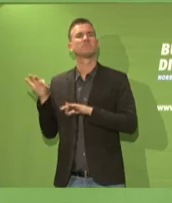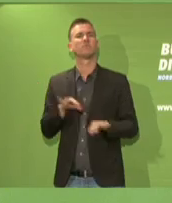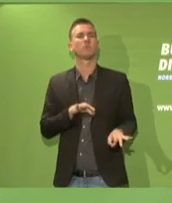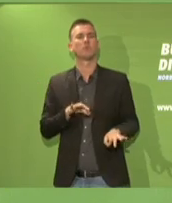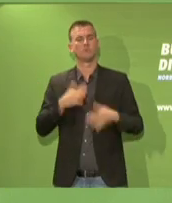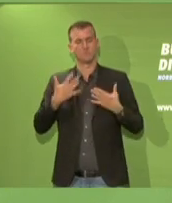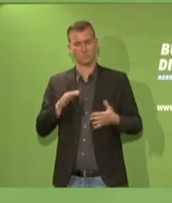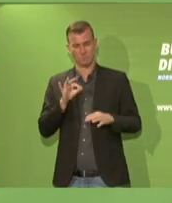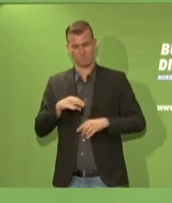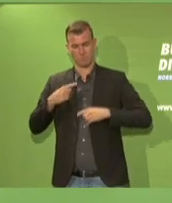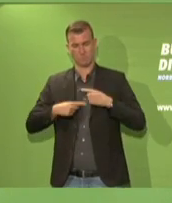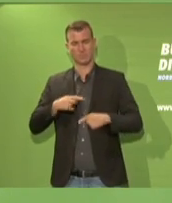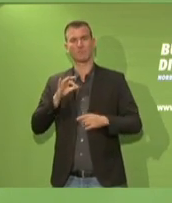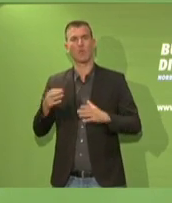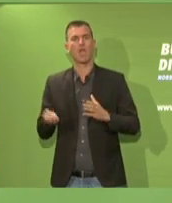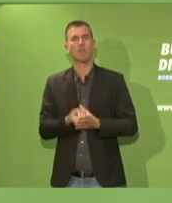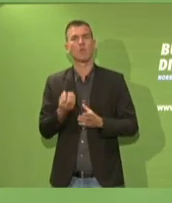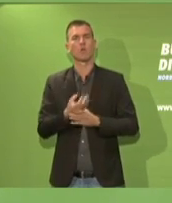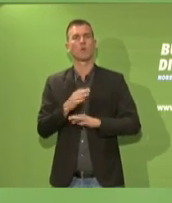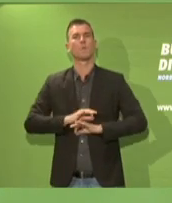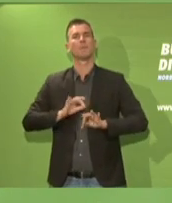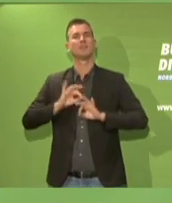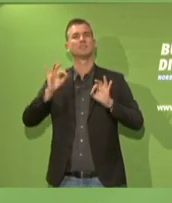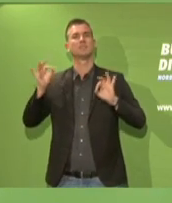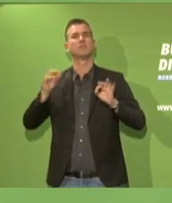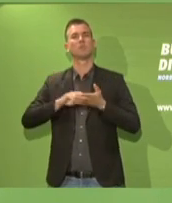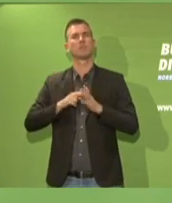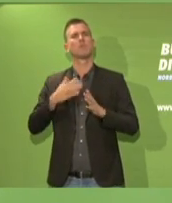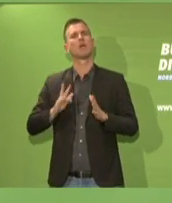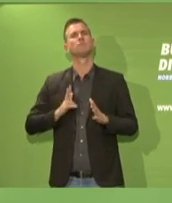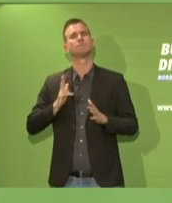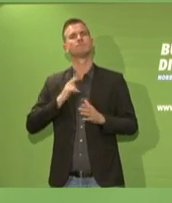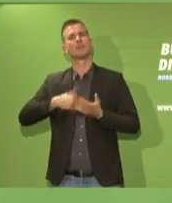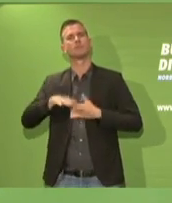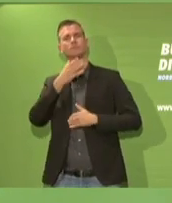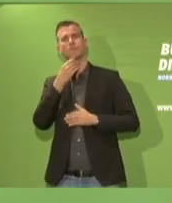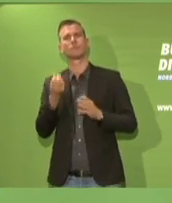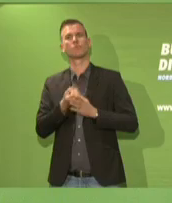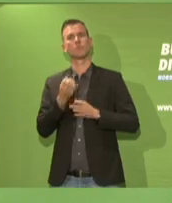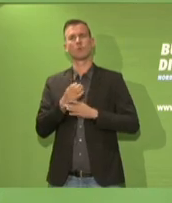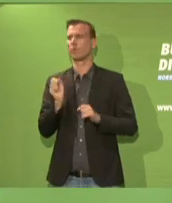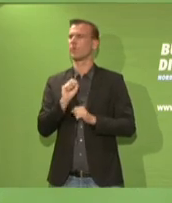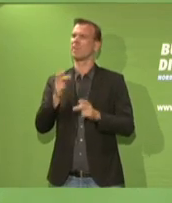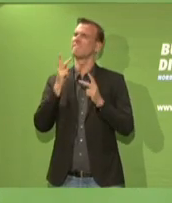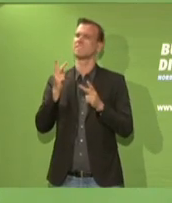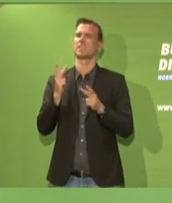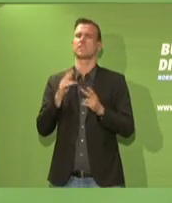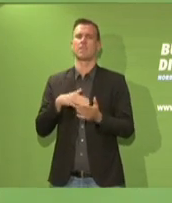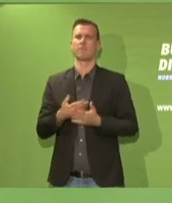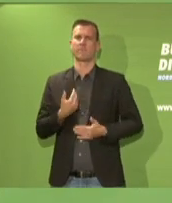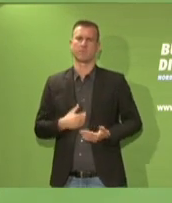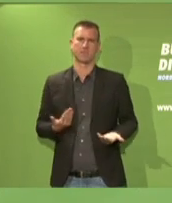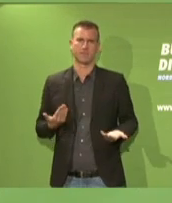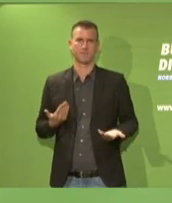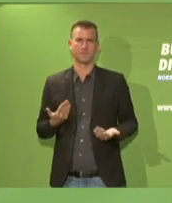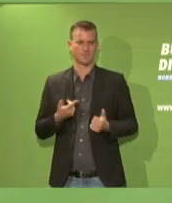diesen Prozess der Erneuerung und der besseren politischen oder der attraktiveren politischen Kultur eine wichtige Scharnierfunktion. Sie